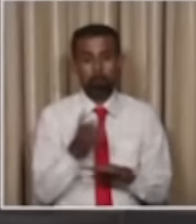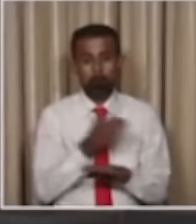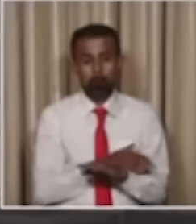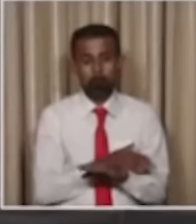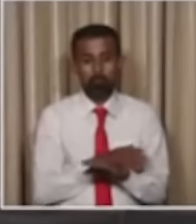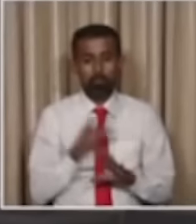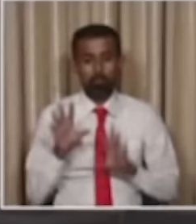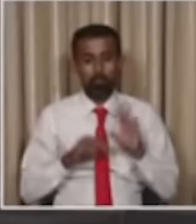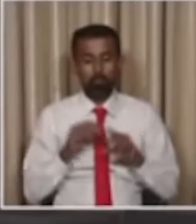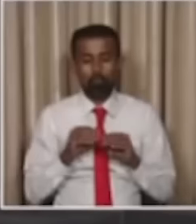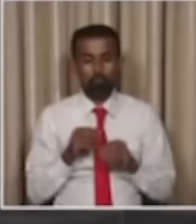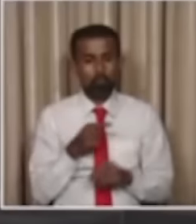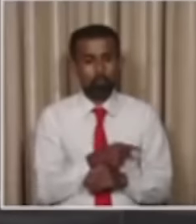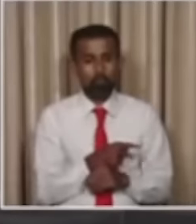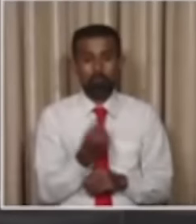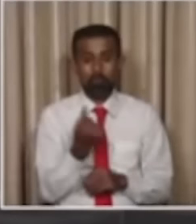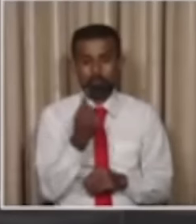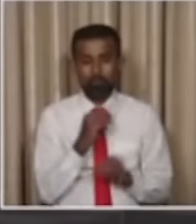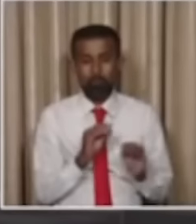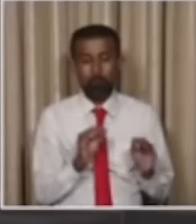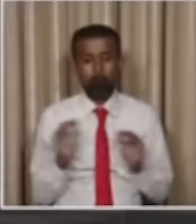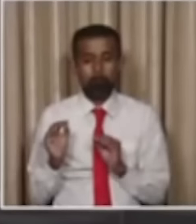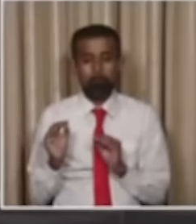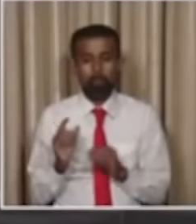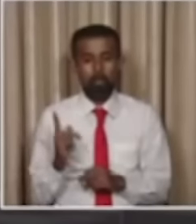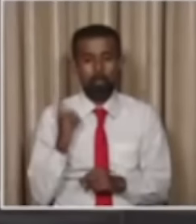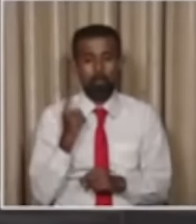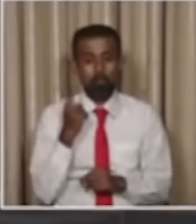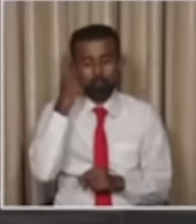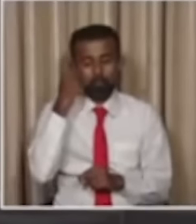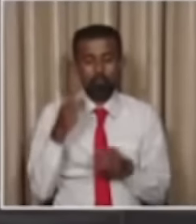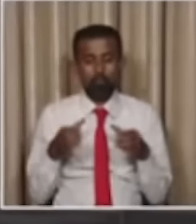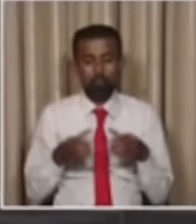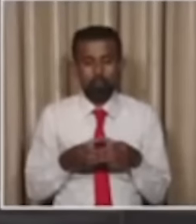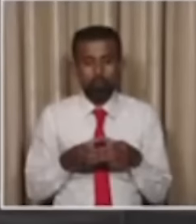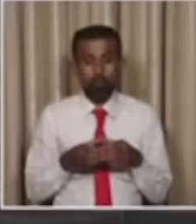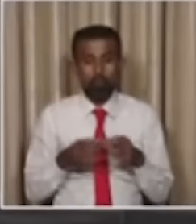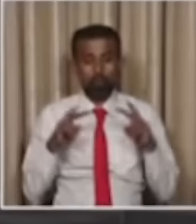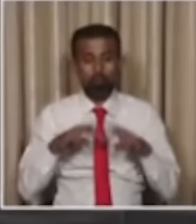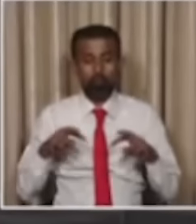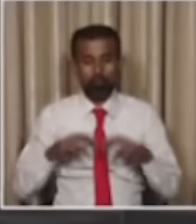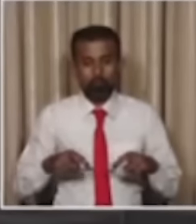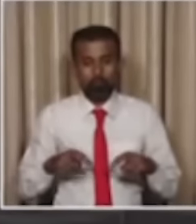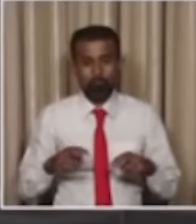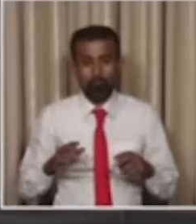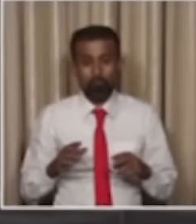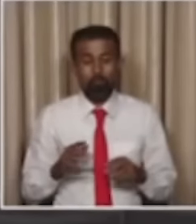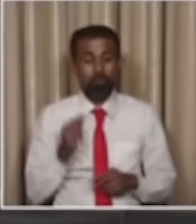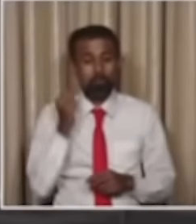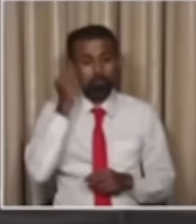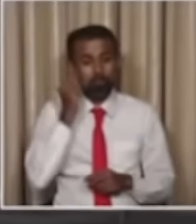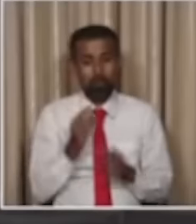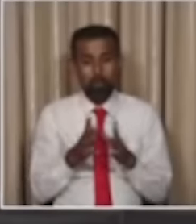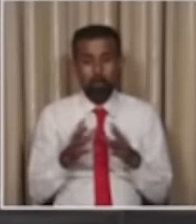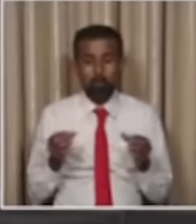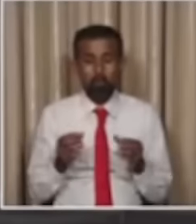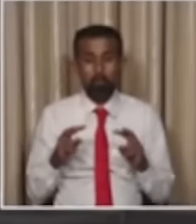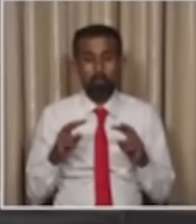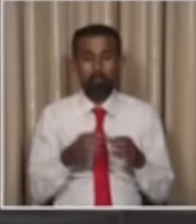තිබූ තොරතුරු හා මෙම දැනුම් දීමෙන් පසු හමුදා බුද්ධිංශ සහ විමර්ශන සිදුකර ඇති ත්‍රස්ත මර්ධන හා